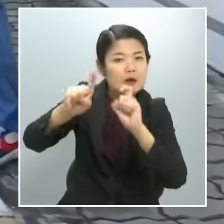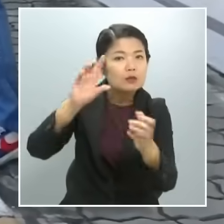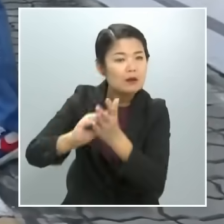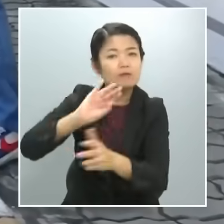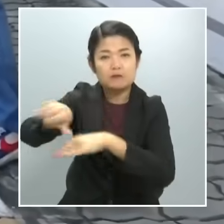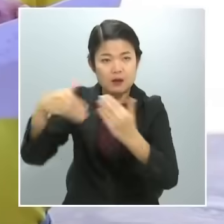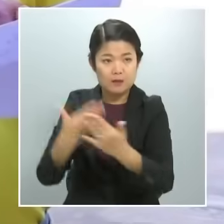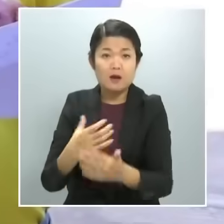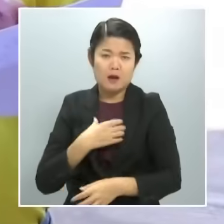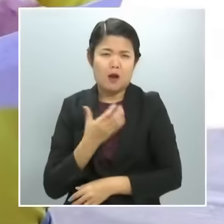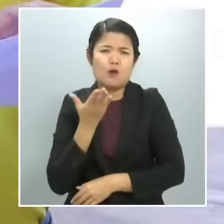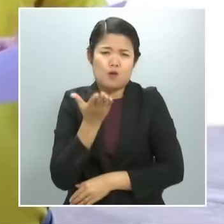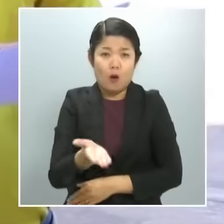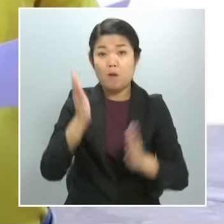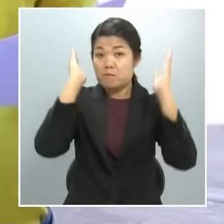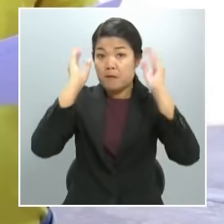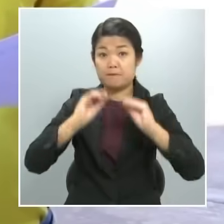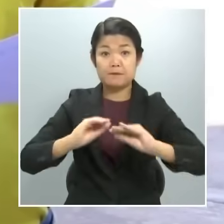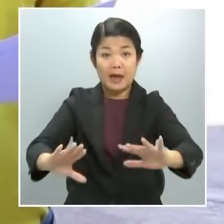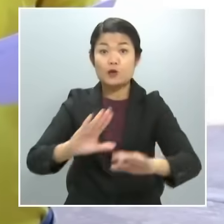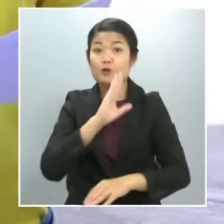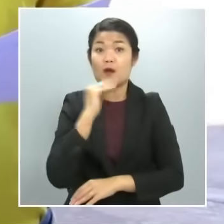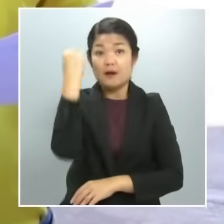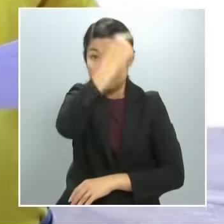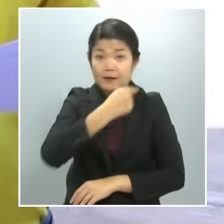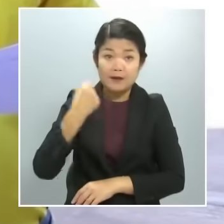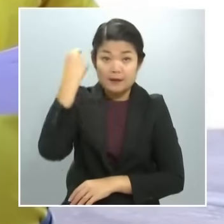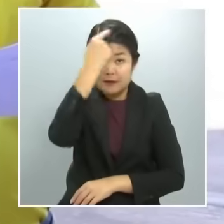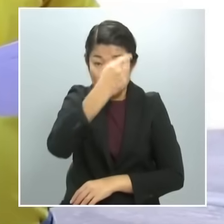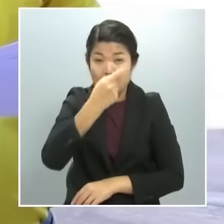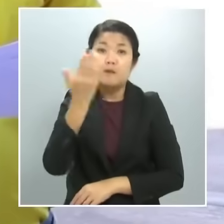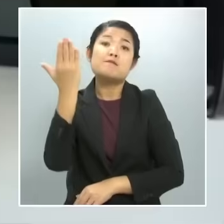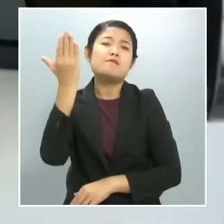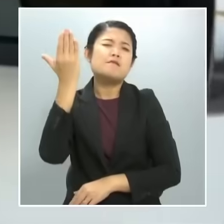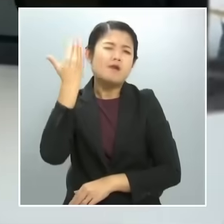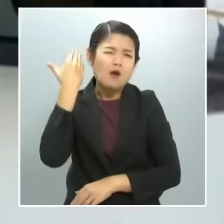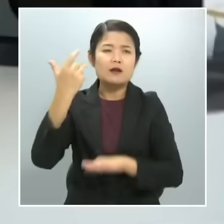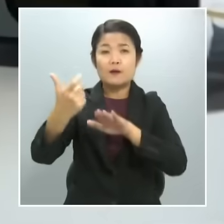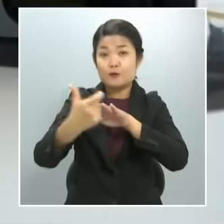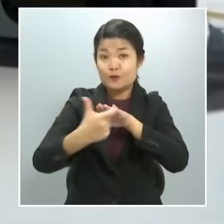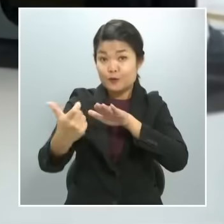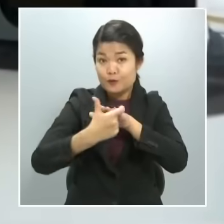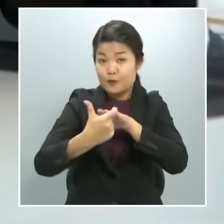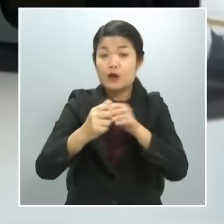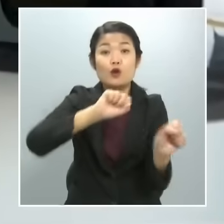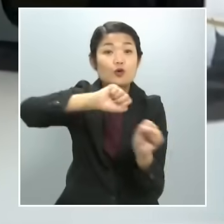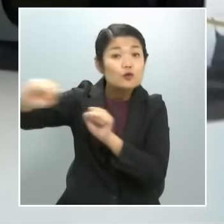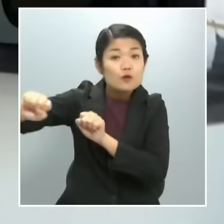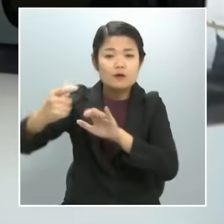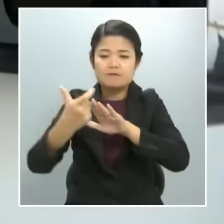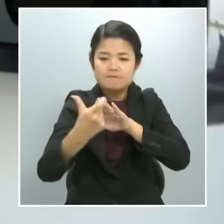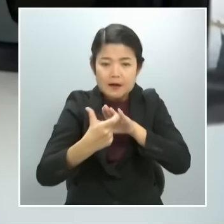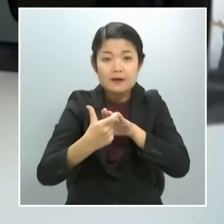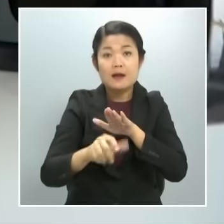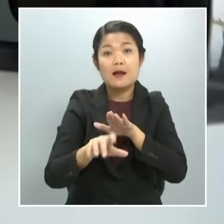จึงขอความร่วมมือประชาสัมพันธ์นะครับหากผู้ใดนะฮะเป็นผู้โดยสารรถตู้ทะเบียนฟังดีๆคุณผู้ชมครับรถตู้ทะเบียนนะ